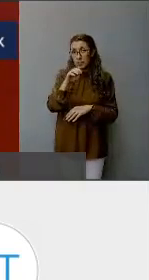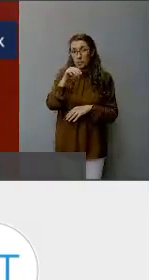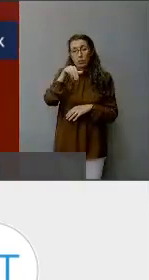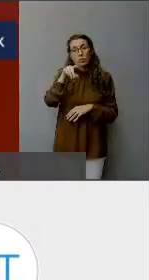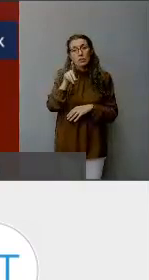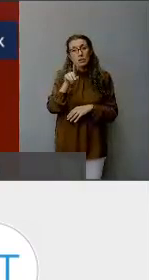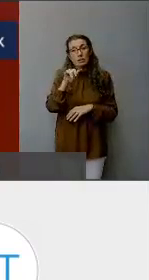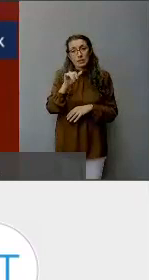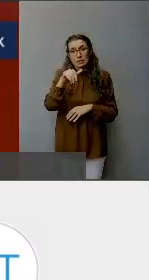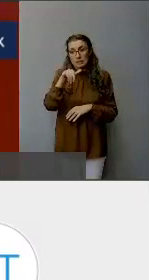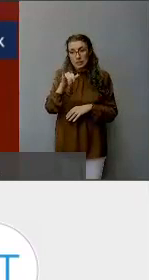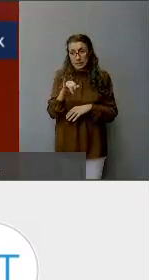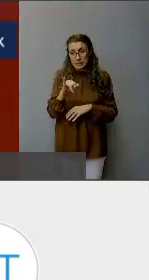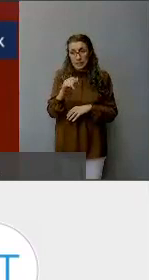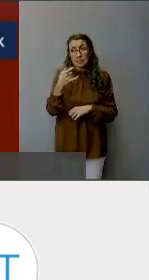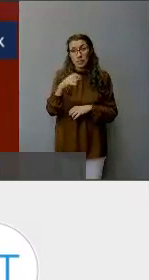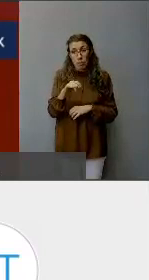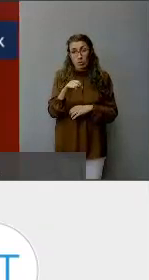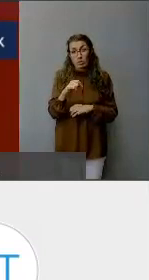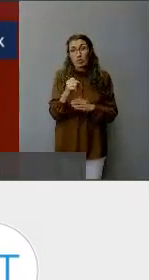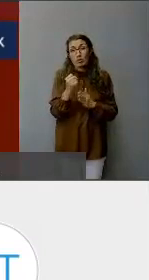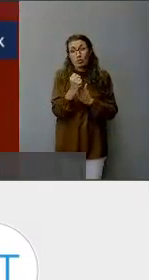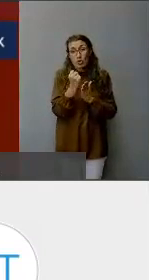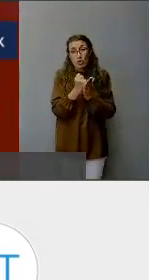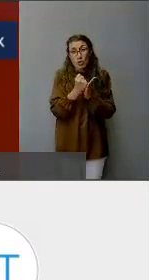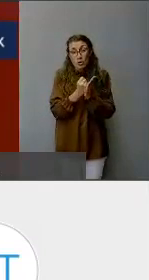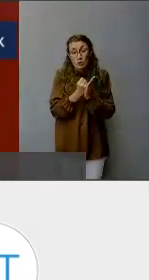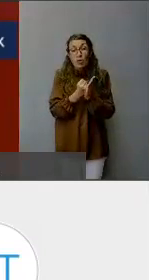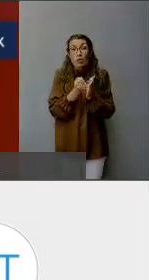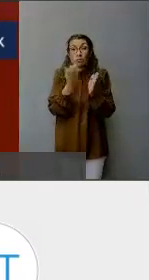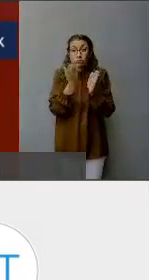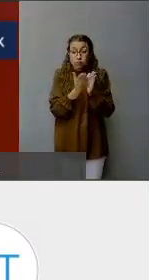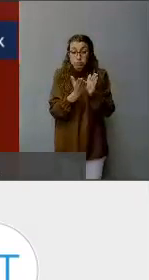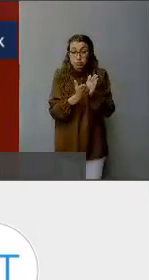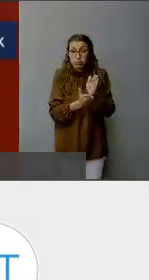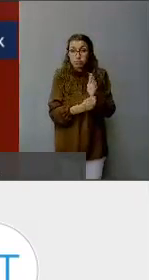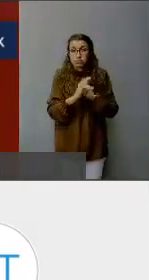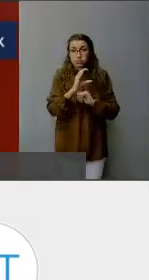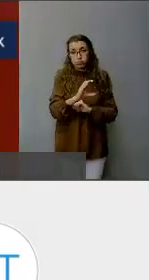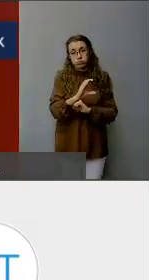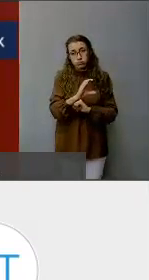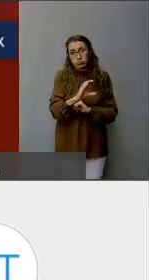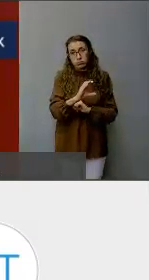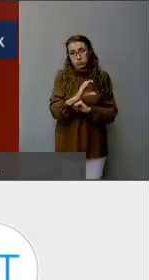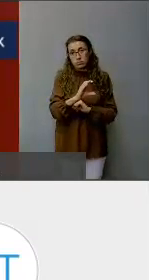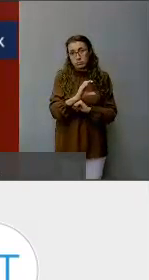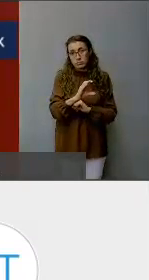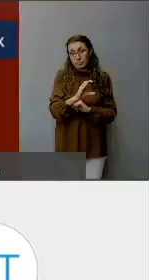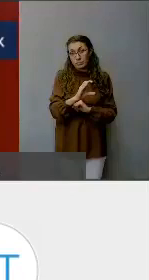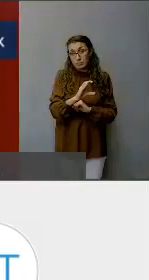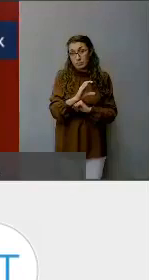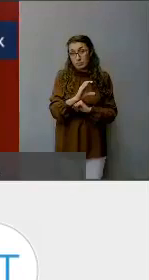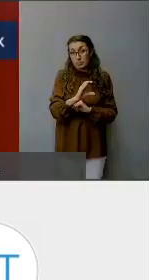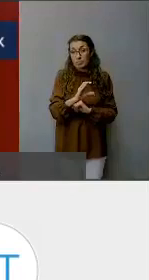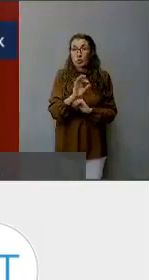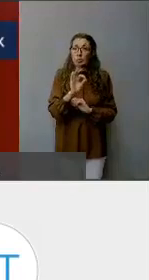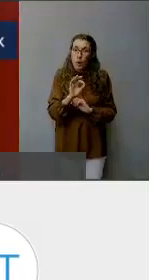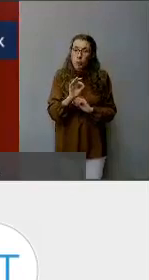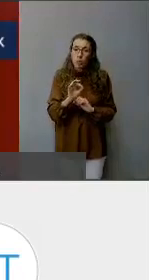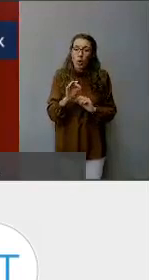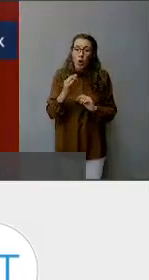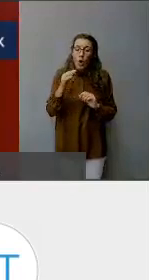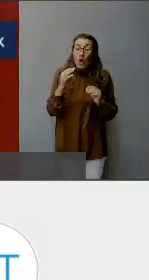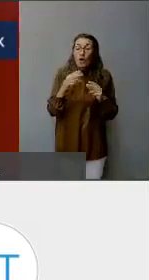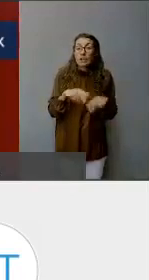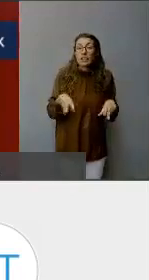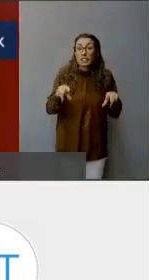un posto da molti documenti e documenti progettuali era un provvedimento di progetto di rigenerazione urbana ea